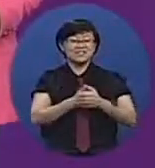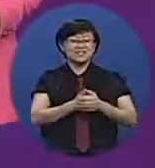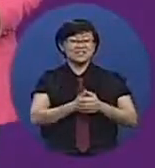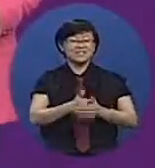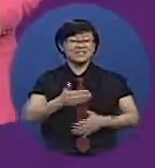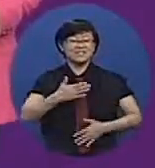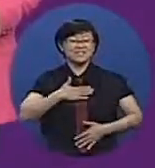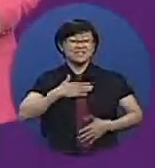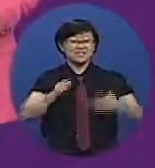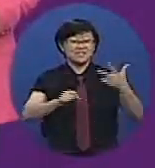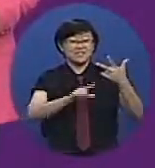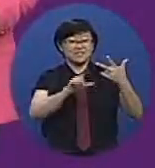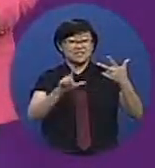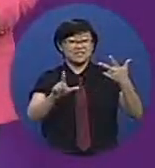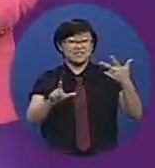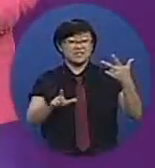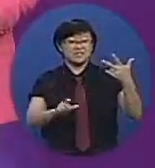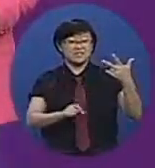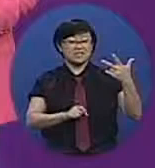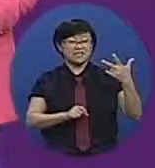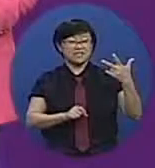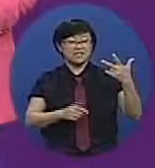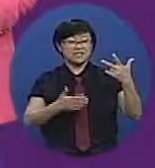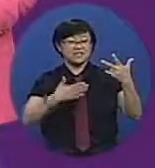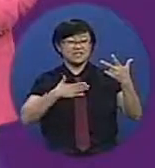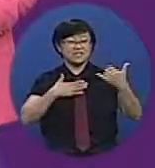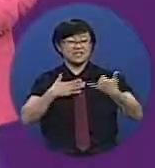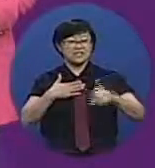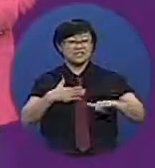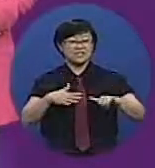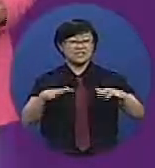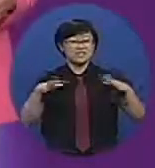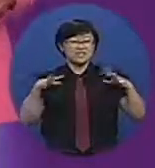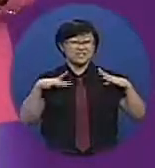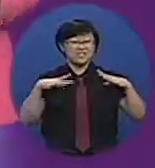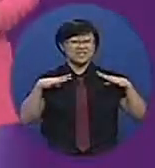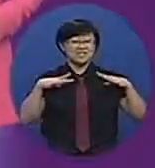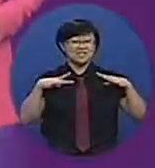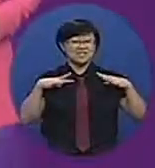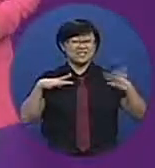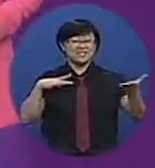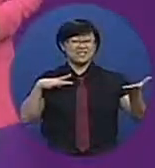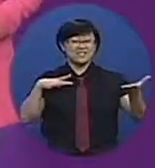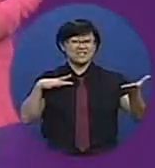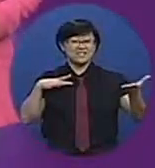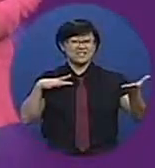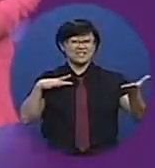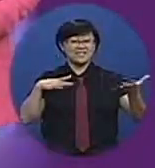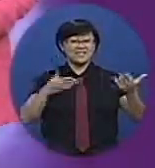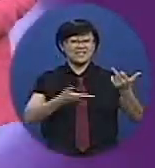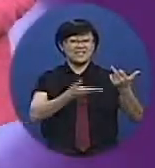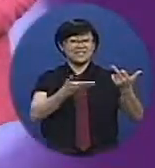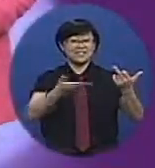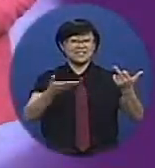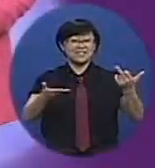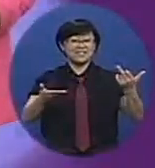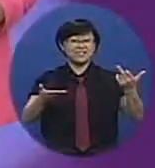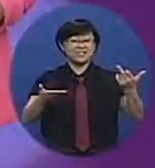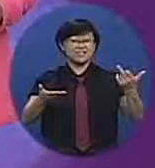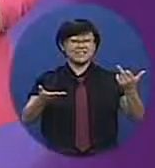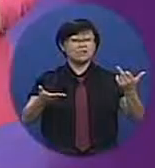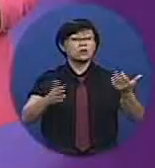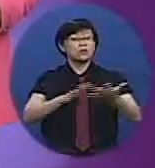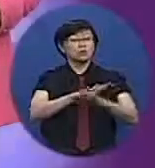이제 저 7월 달에 네. 이제 내가 좀 자녀들 자랑 좀 할게요. 네, 네, 네 자랑하세요. 강원도 오션 월드를 갔는데요.